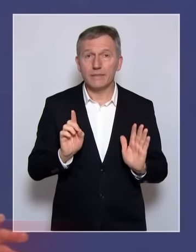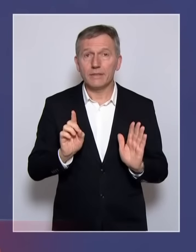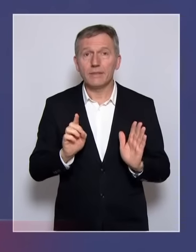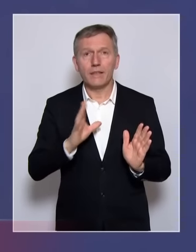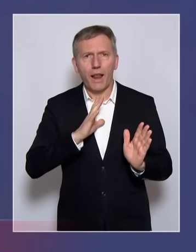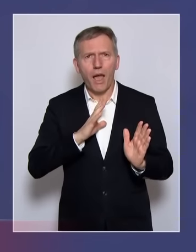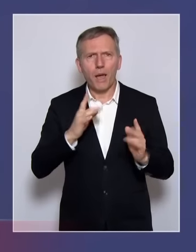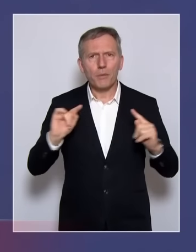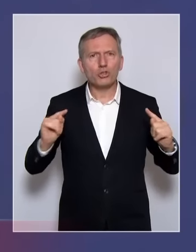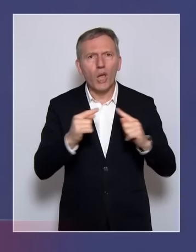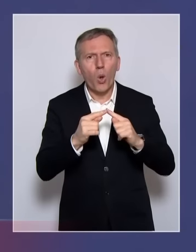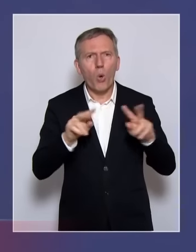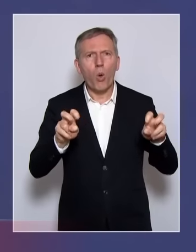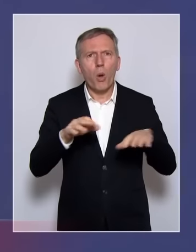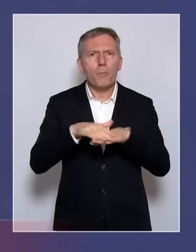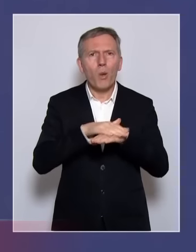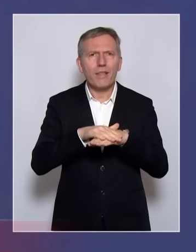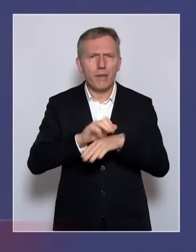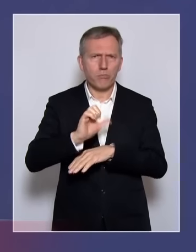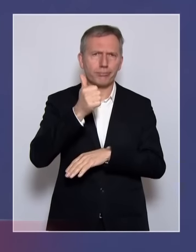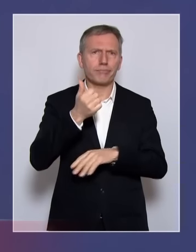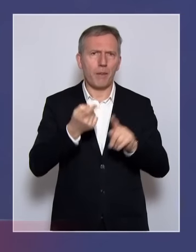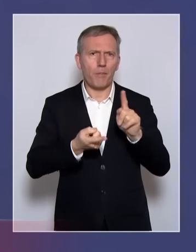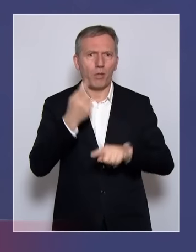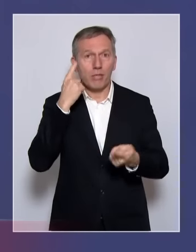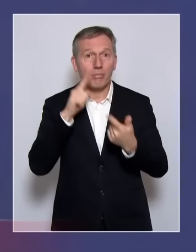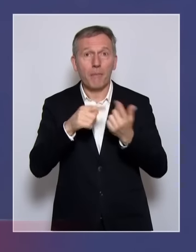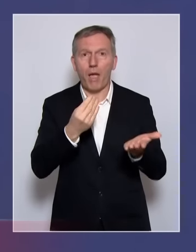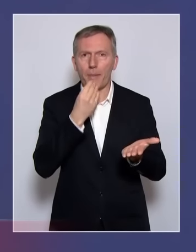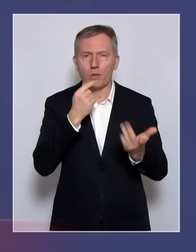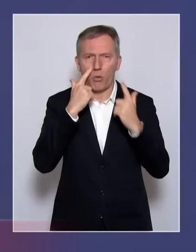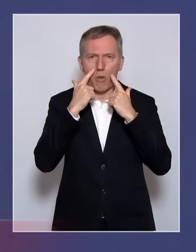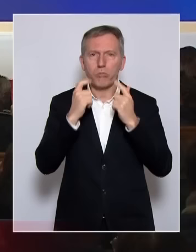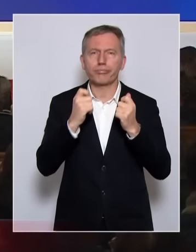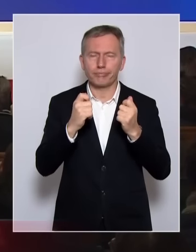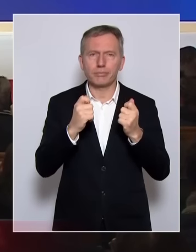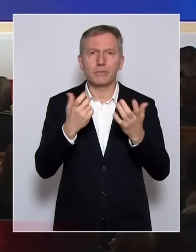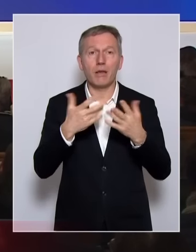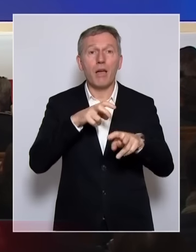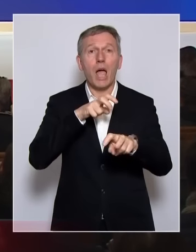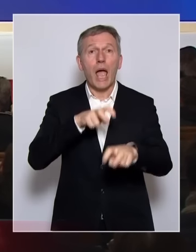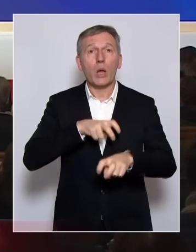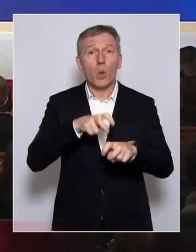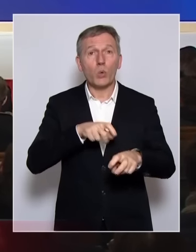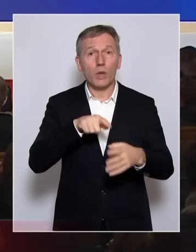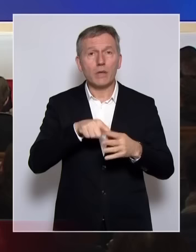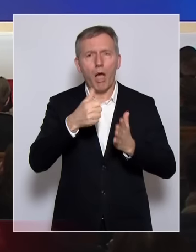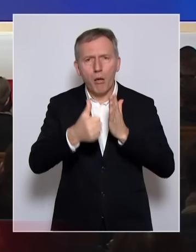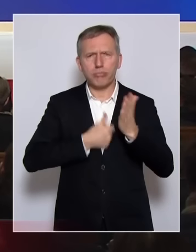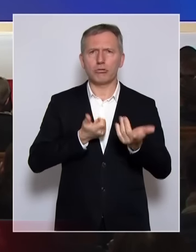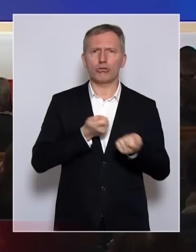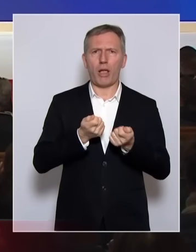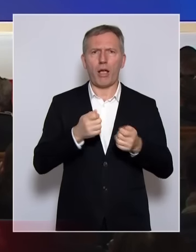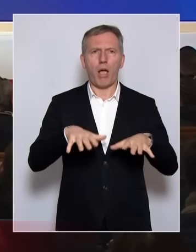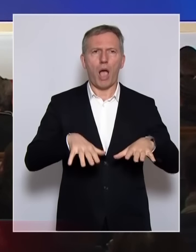Il y a une géopolitique aussi de l'alimentation. Et donc, l'agriculture, c'est une question de souveraineté, d